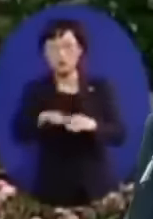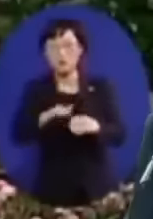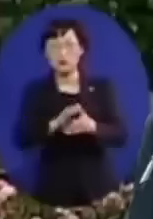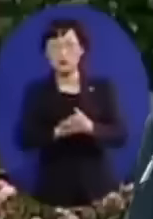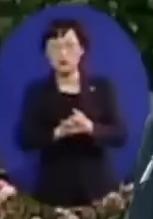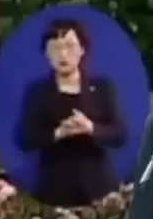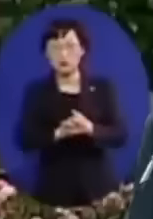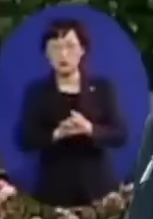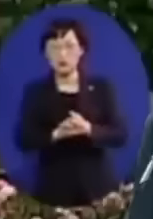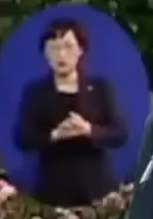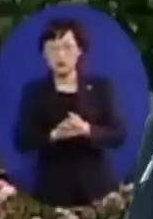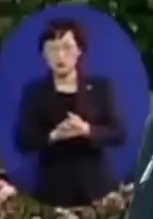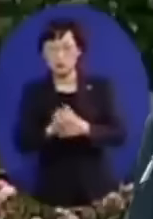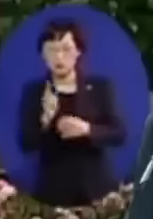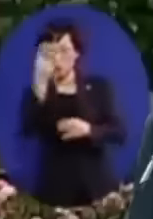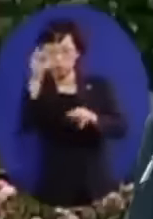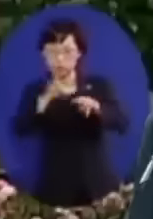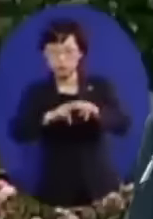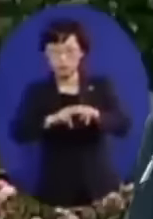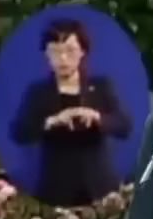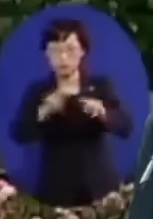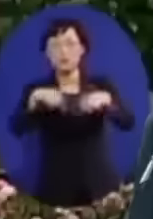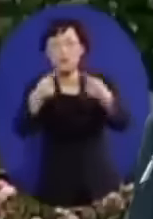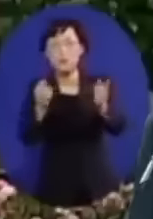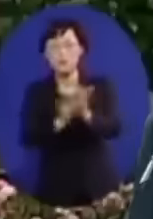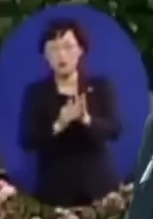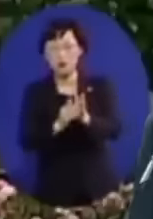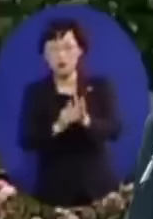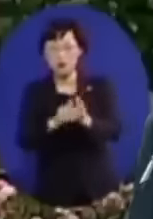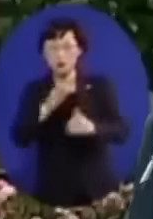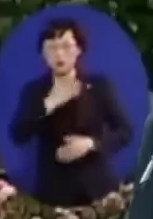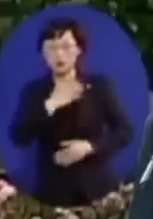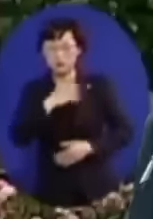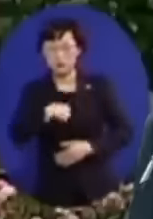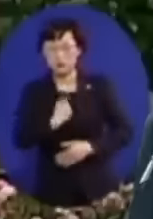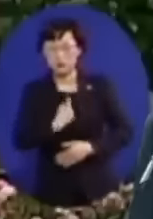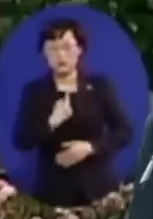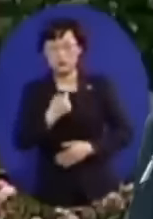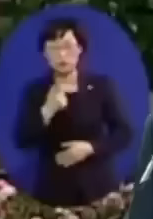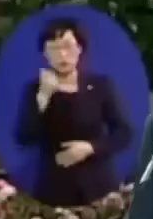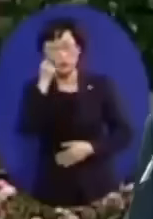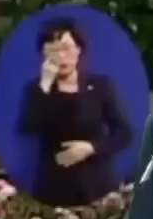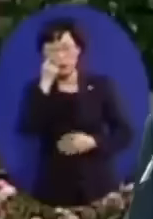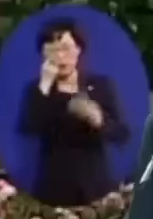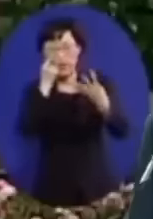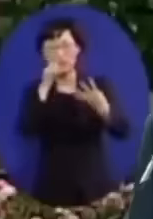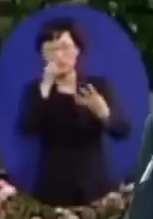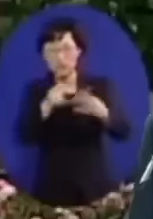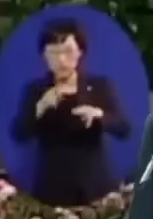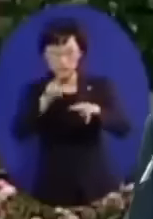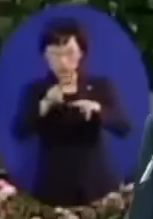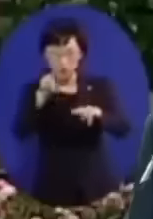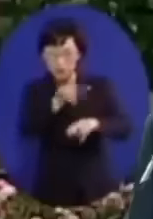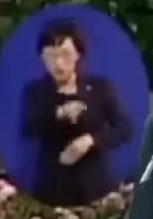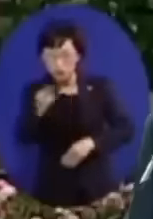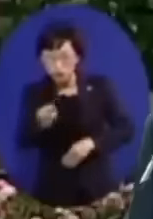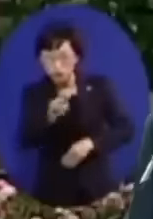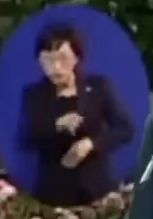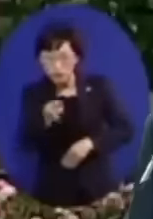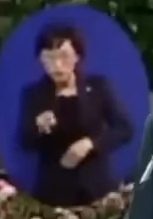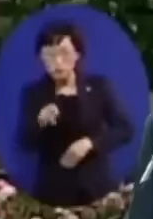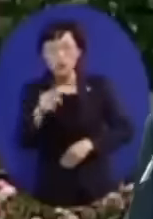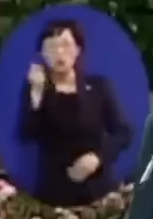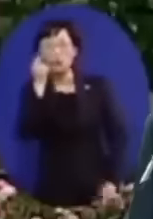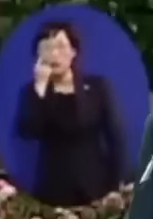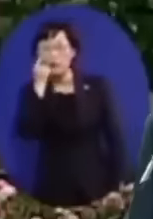관리로 등용된 것입니다. 그는 자기가 하지 못하는 네 가지 것이 있다고 늘 얘기했습니다. 바둑과 장기를 뜰 줄 못한다.